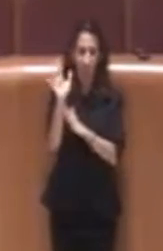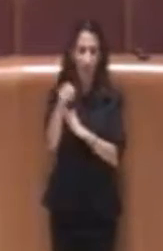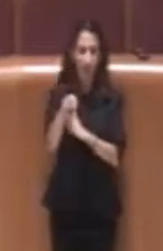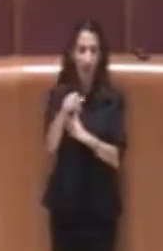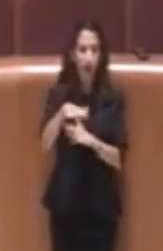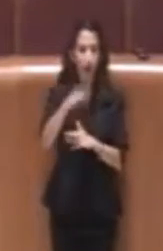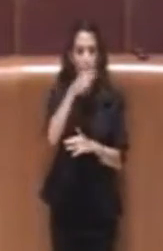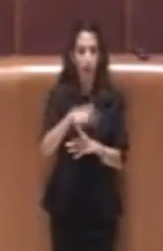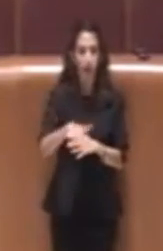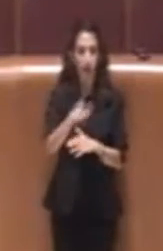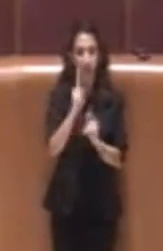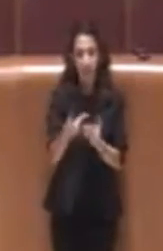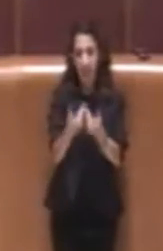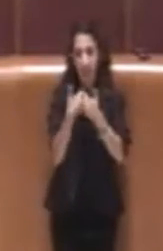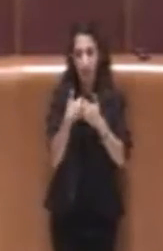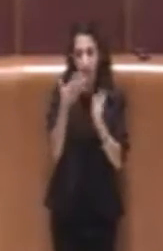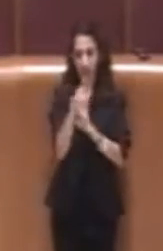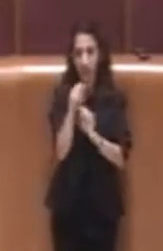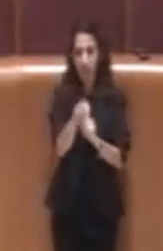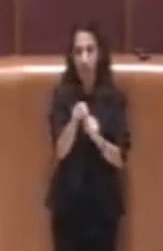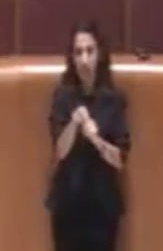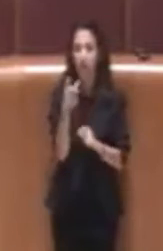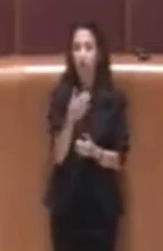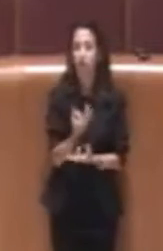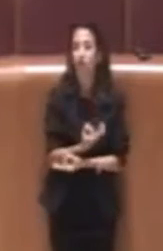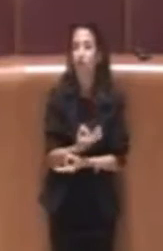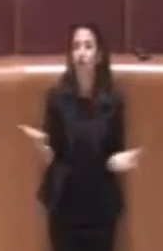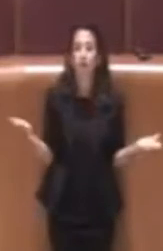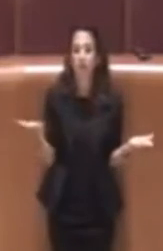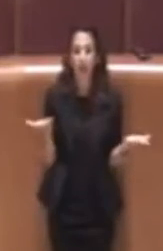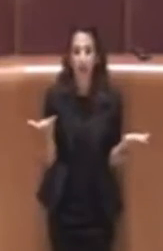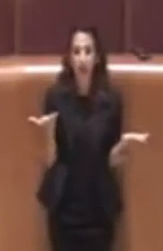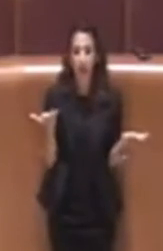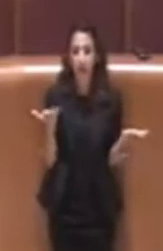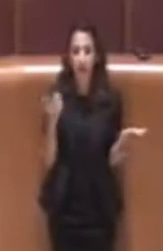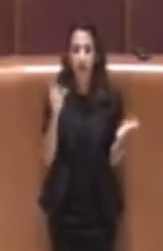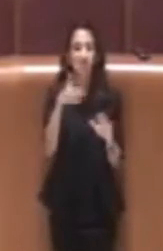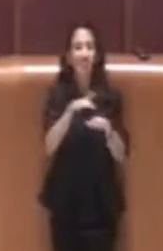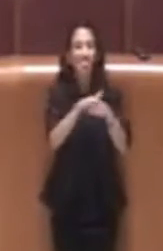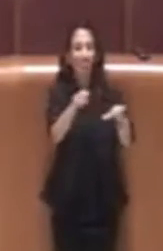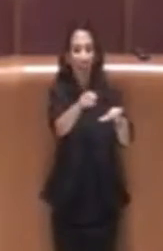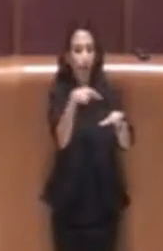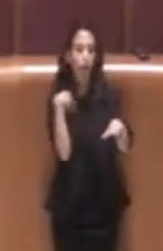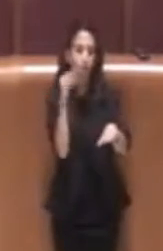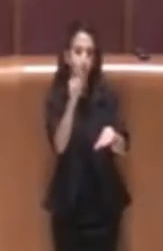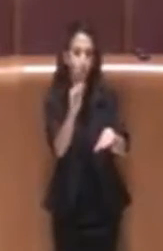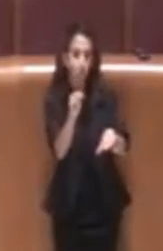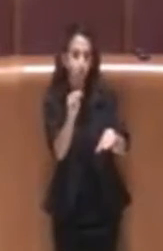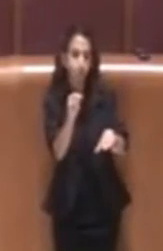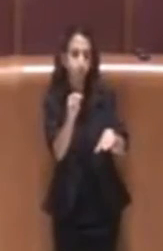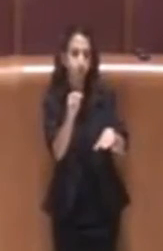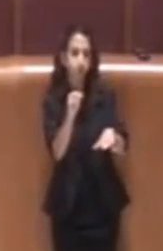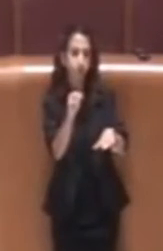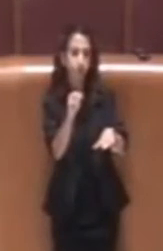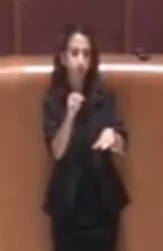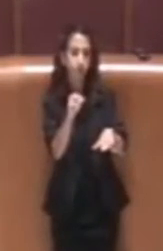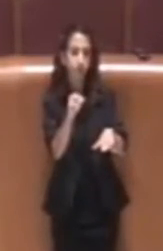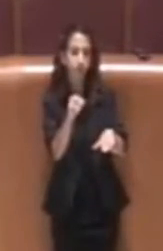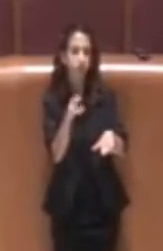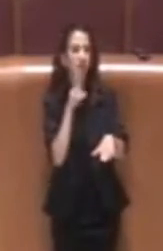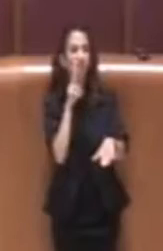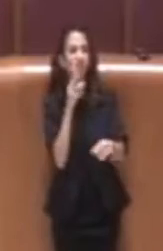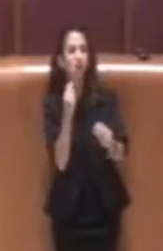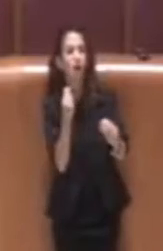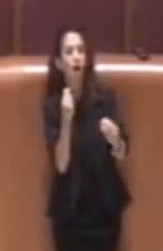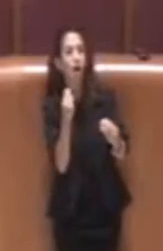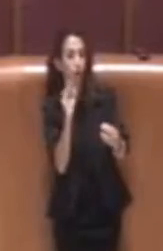risolvere questo problema. Perché è normale che il tavolo, se io gli chiedo all'oste: com'è il vino,